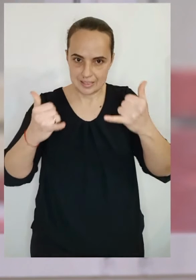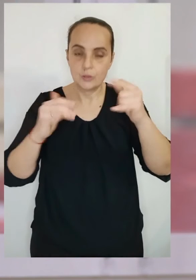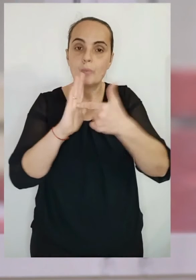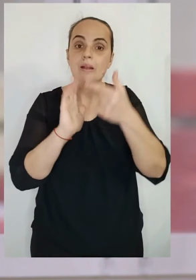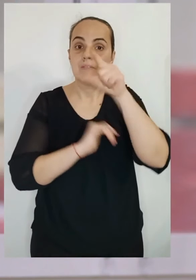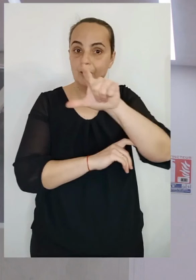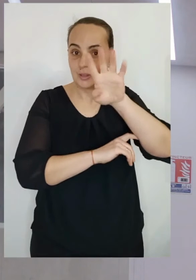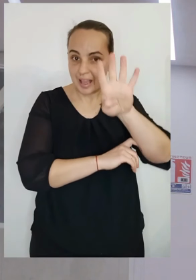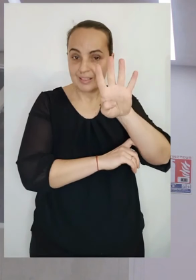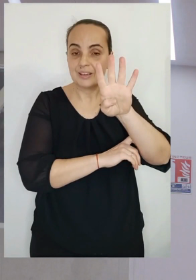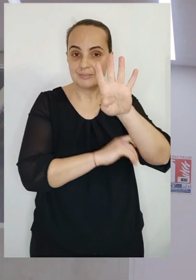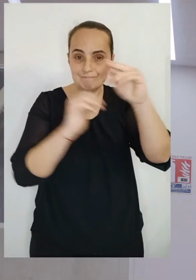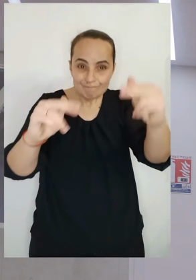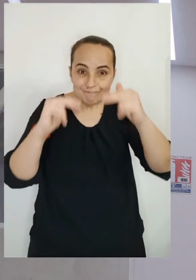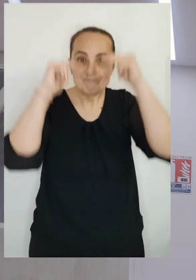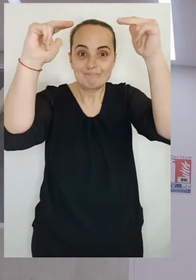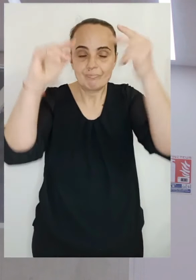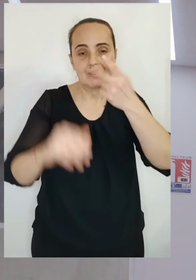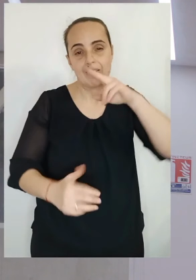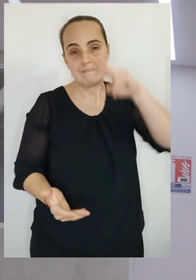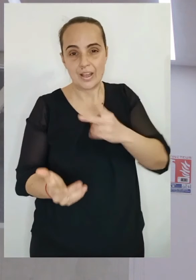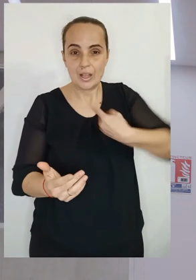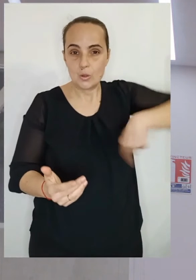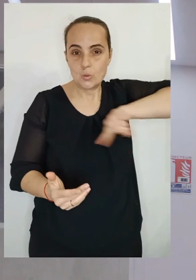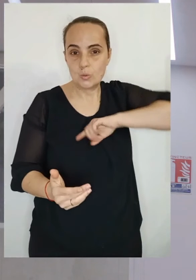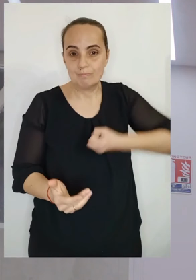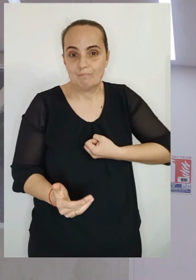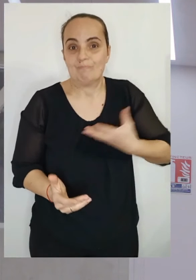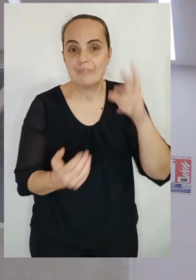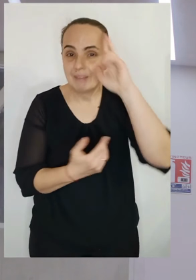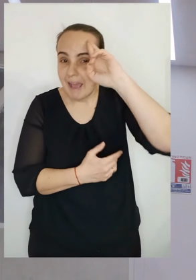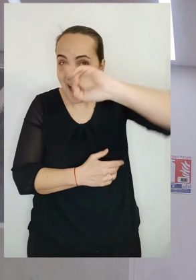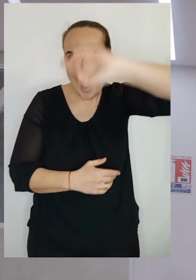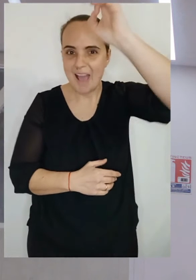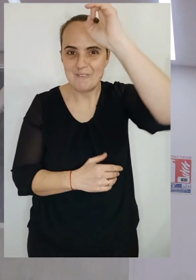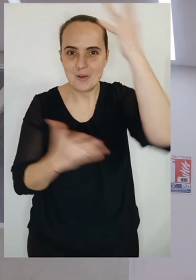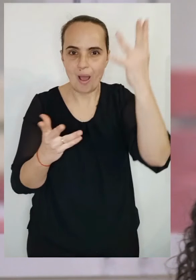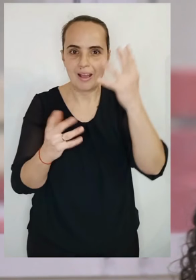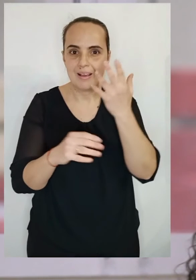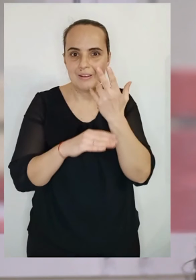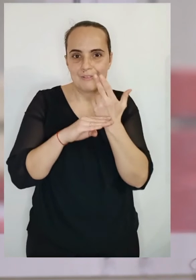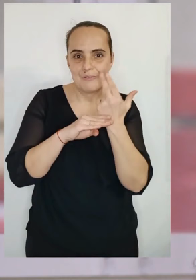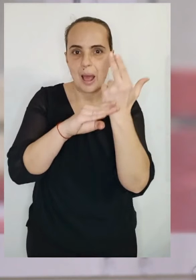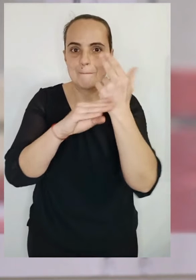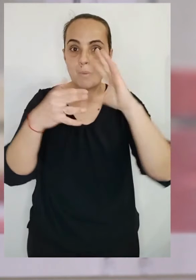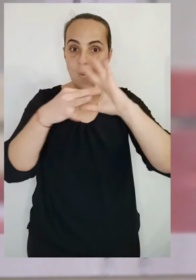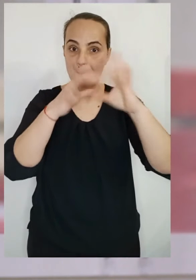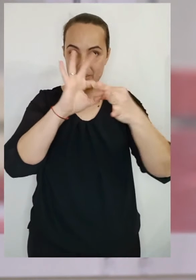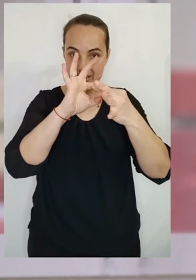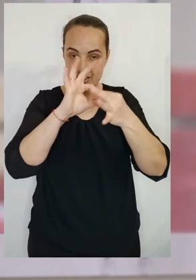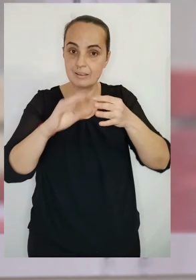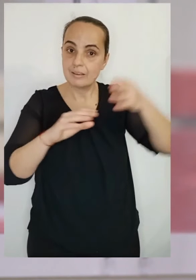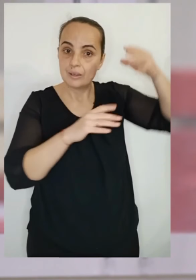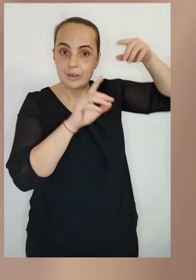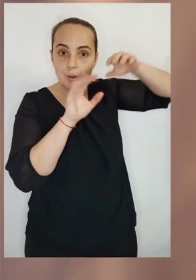en 2024, et notre rêve absolu, je le dis déjà dès le début, c'est que la flamme olympique, elle passe par Avignon dans